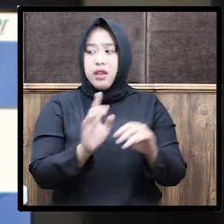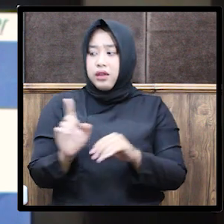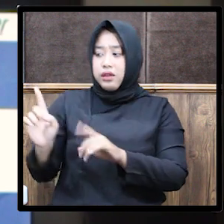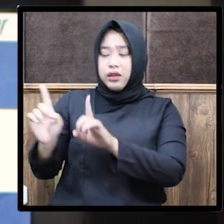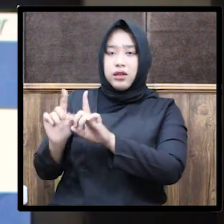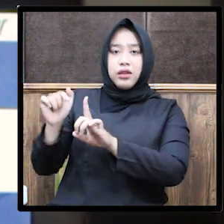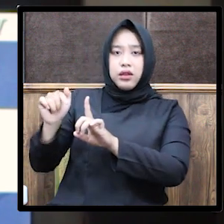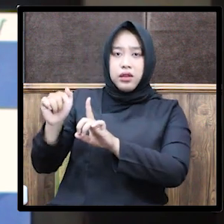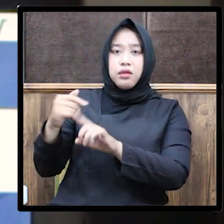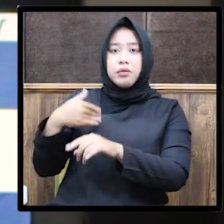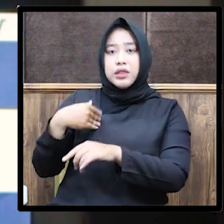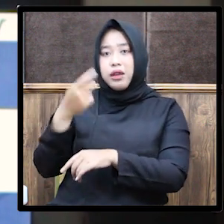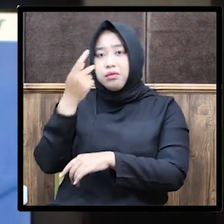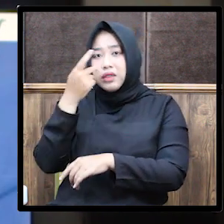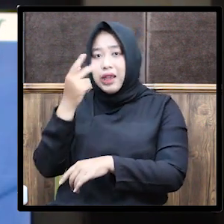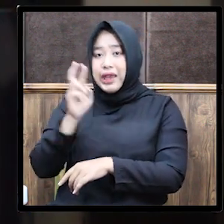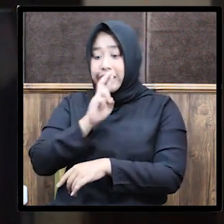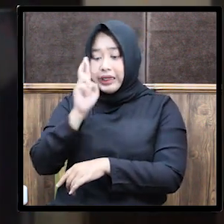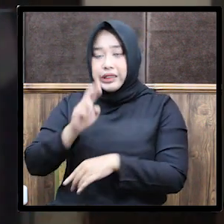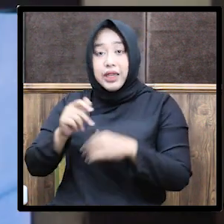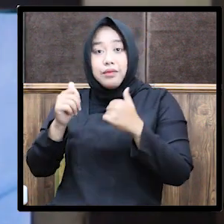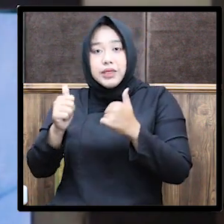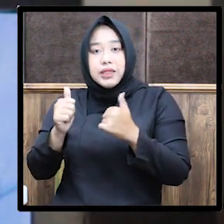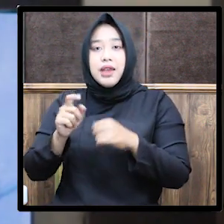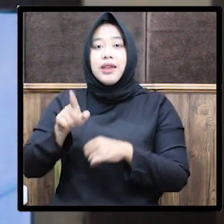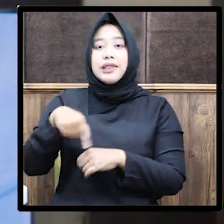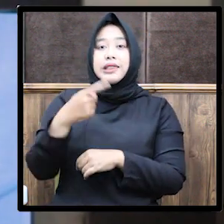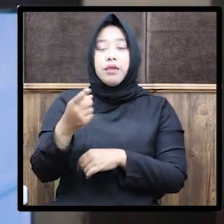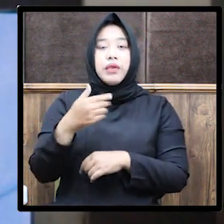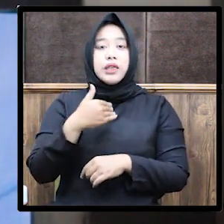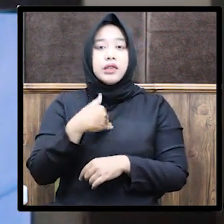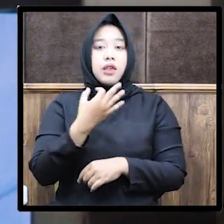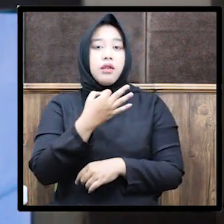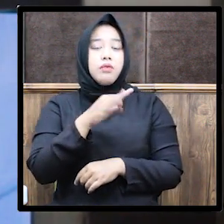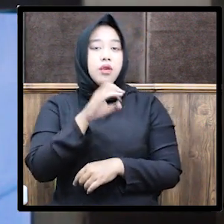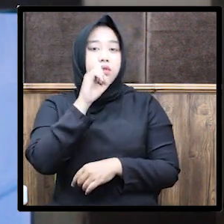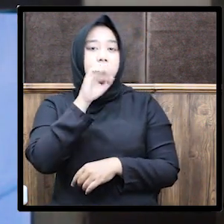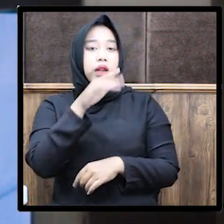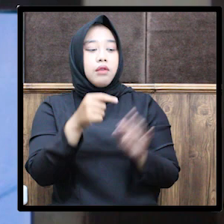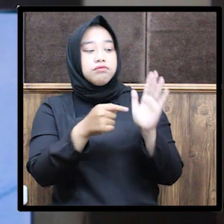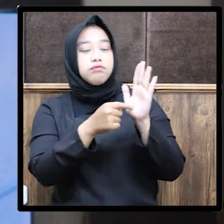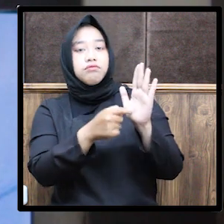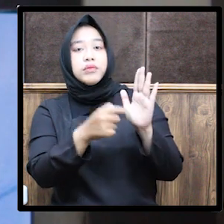dijaga kerahasiaannya, saya bilang. Sampai kemudian harus saya buat aturannya gitu.